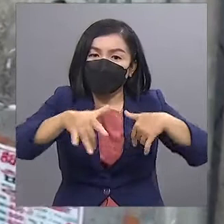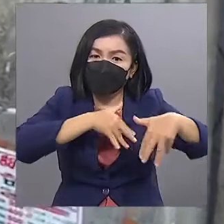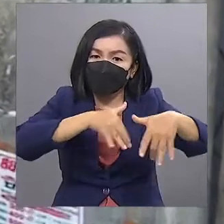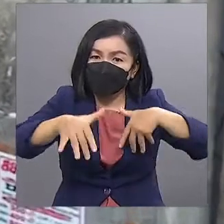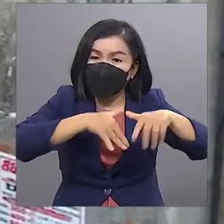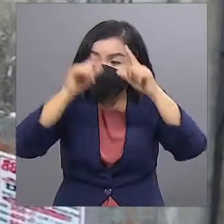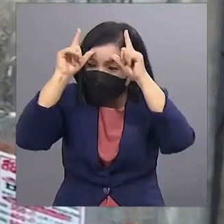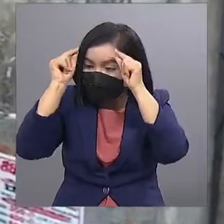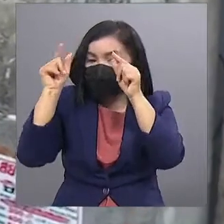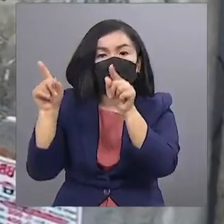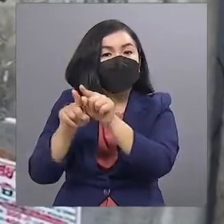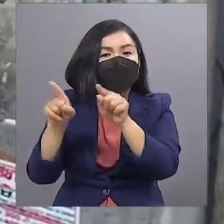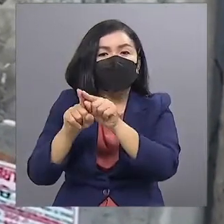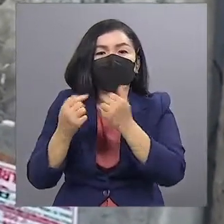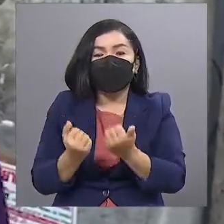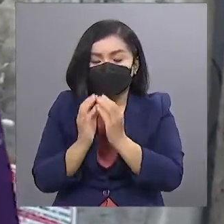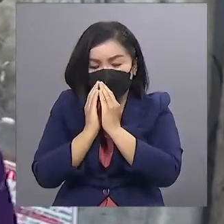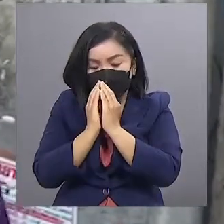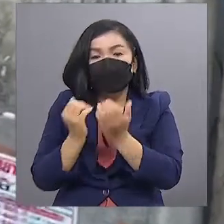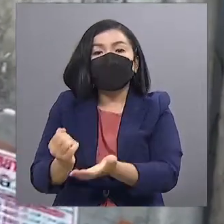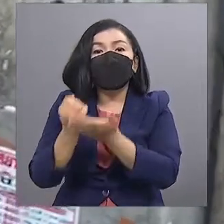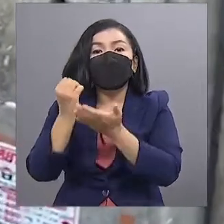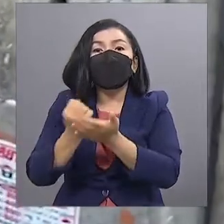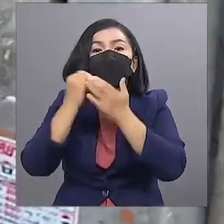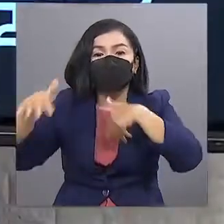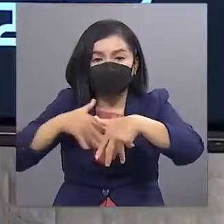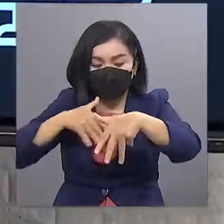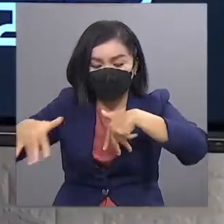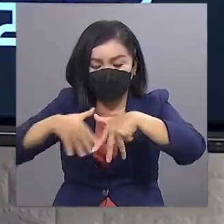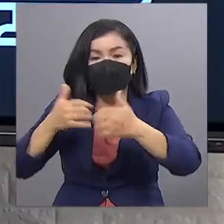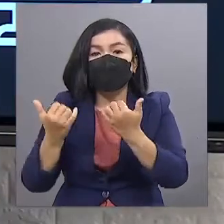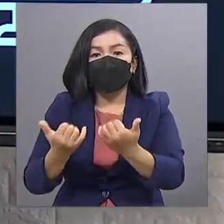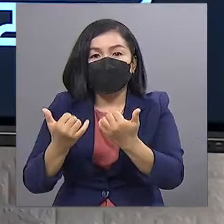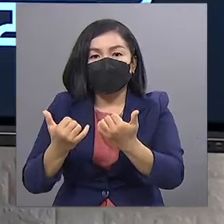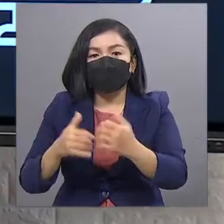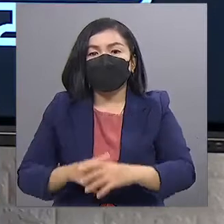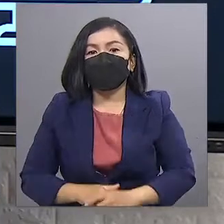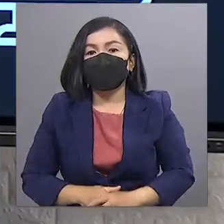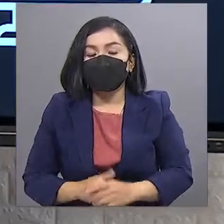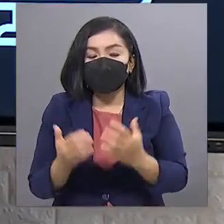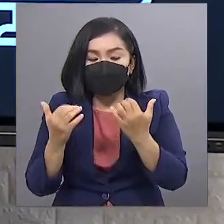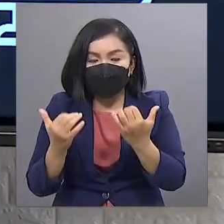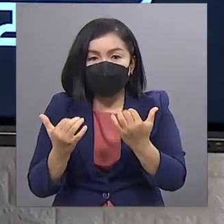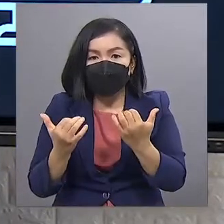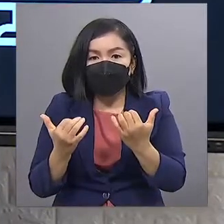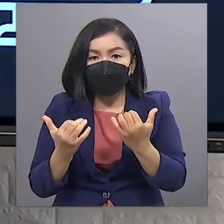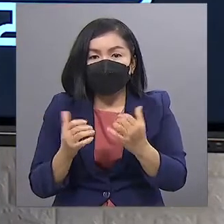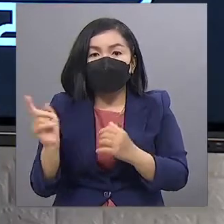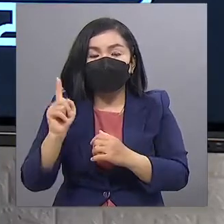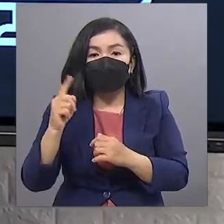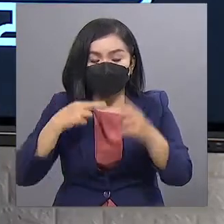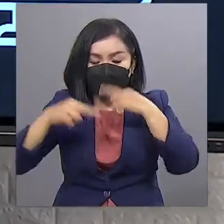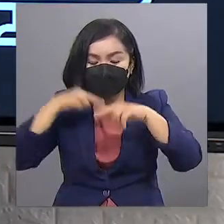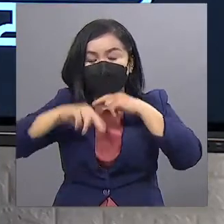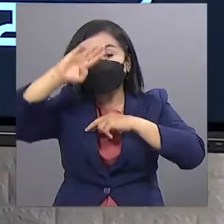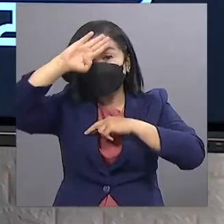ครับขอบคุณเป็อย่สูงนะครับสำหบคนททำ Home Isolation อยู่ที่บ้านคงจะได้ยแ่เสียงข